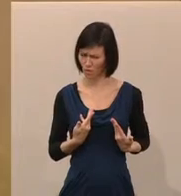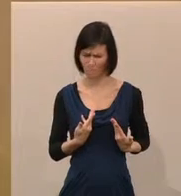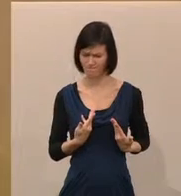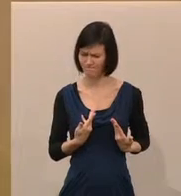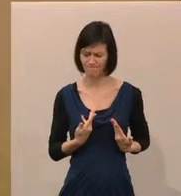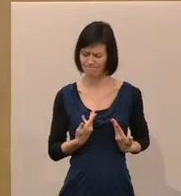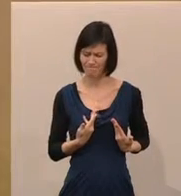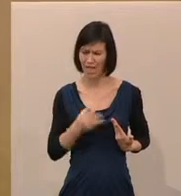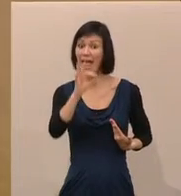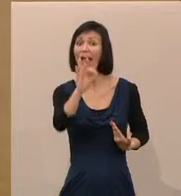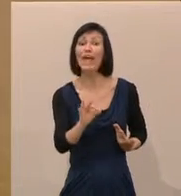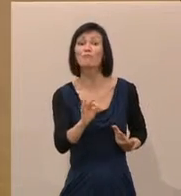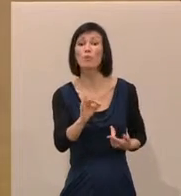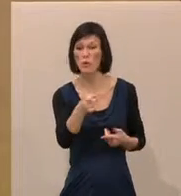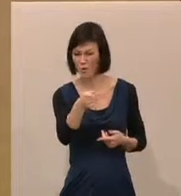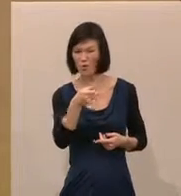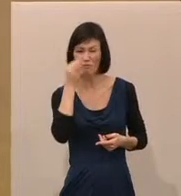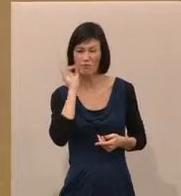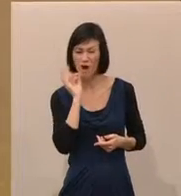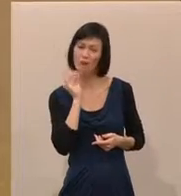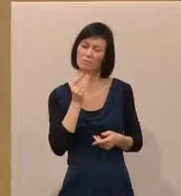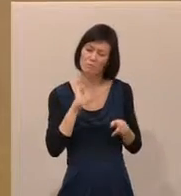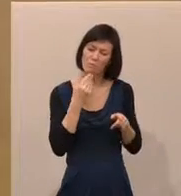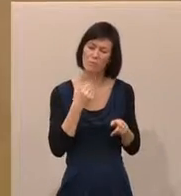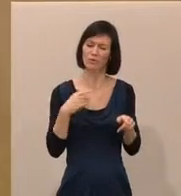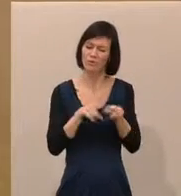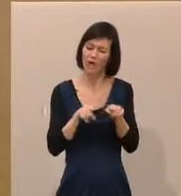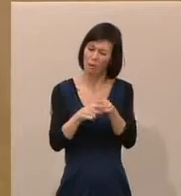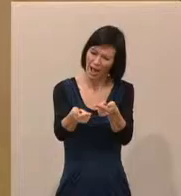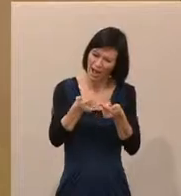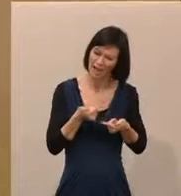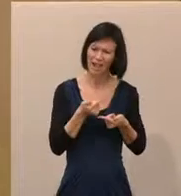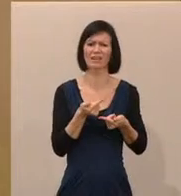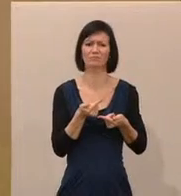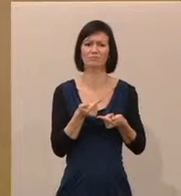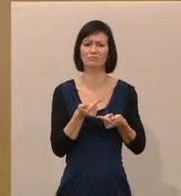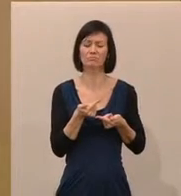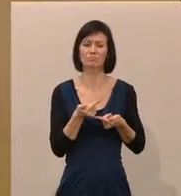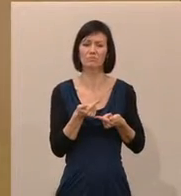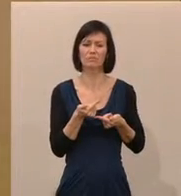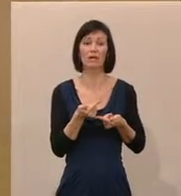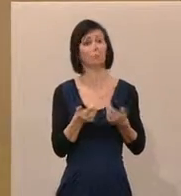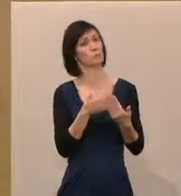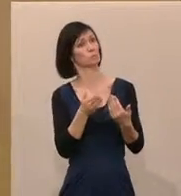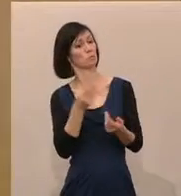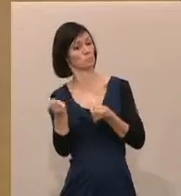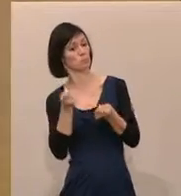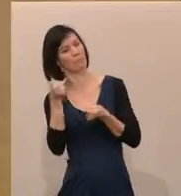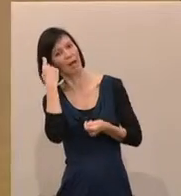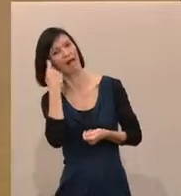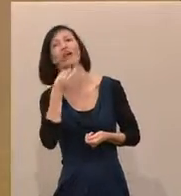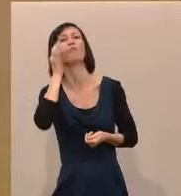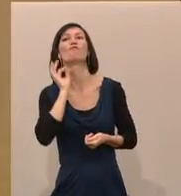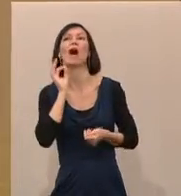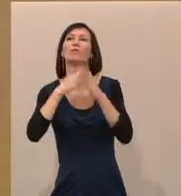hier hereinzuholen, dass es hier Politikerinnen gibt, die meinen, wenn eine Frau ins